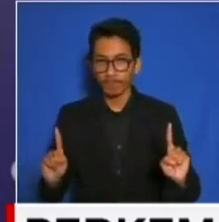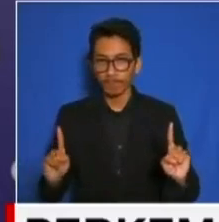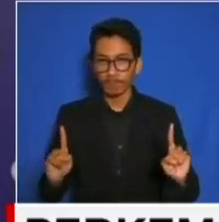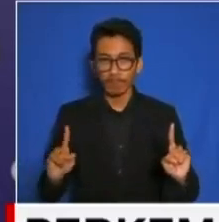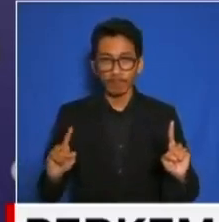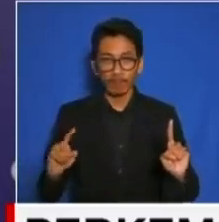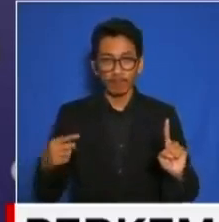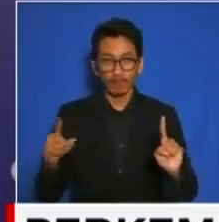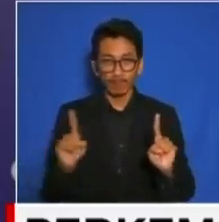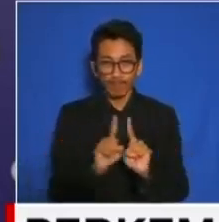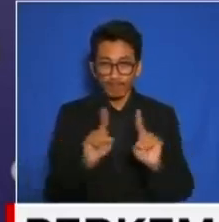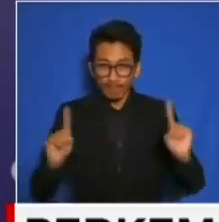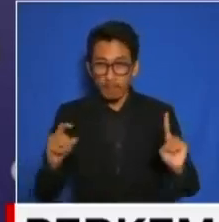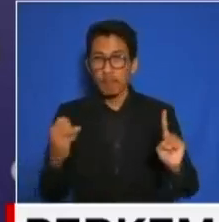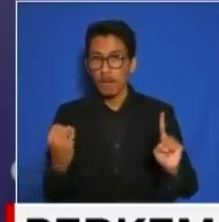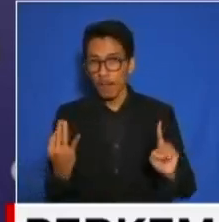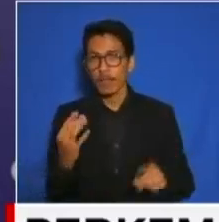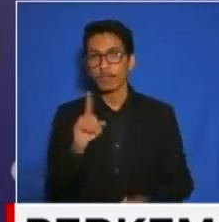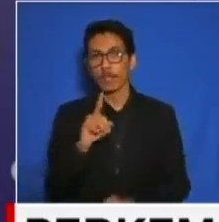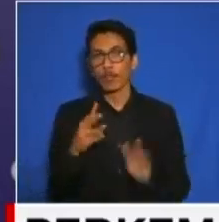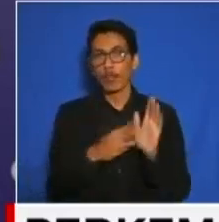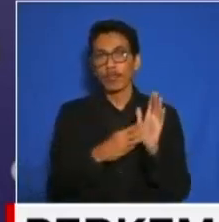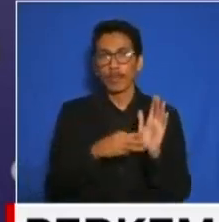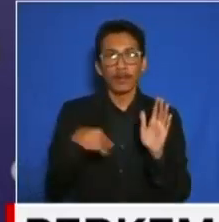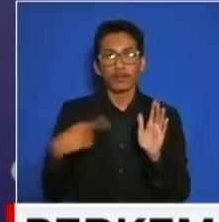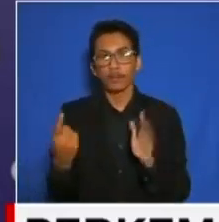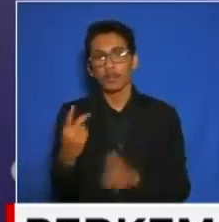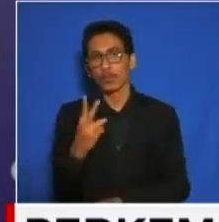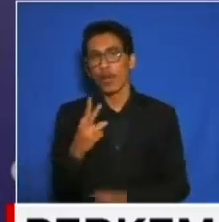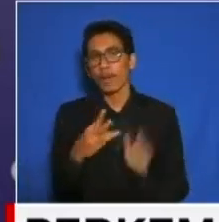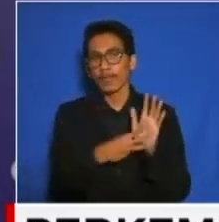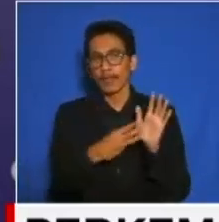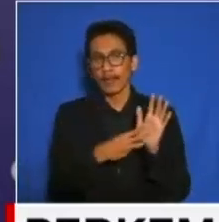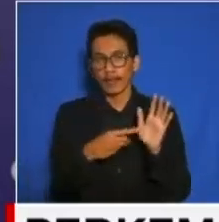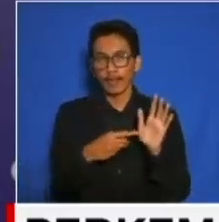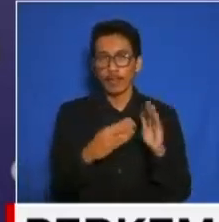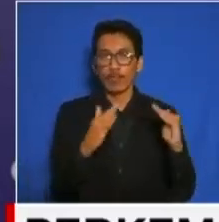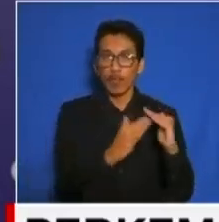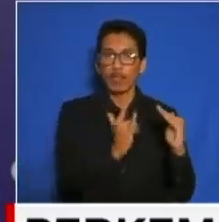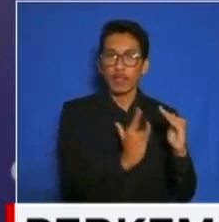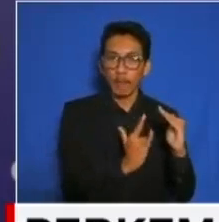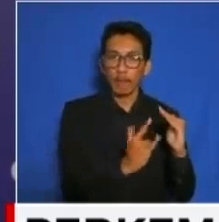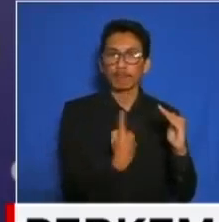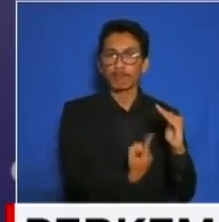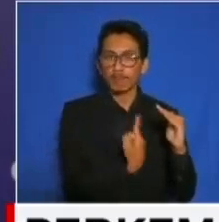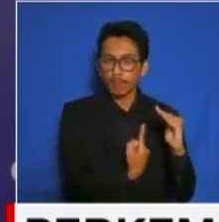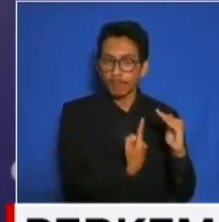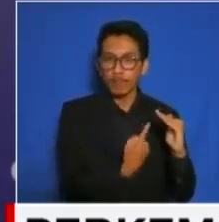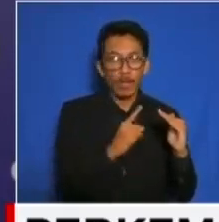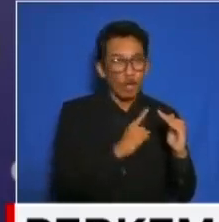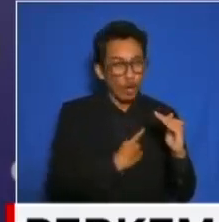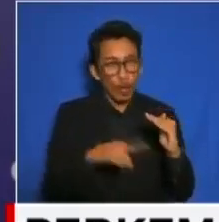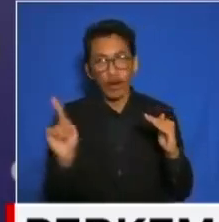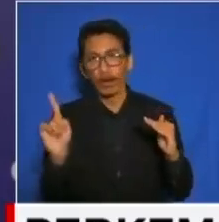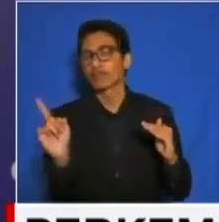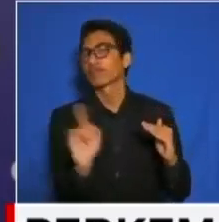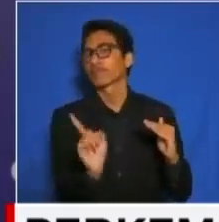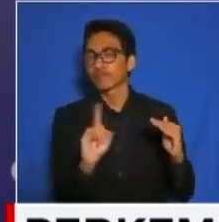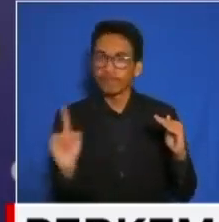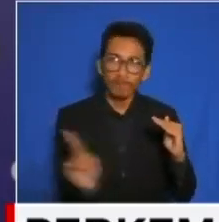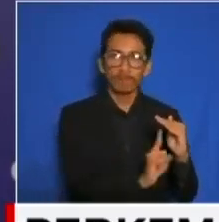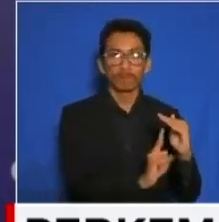antara 1-2 meter. Tetap produktif di rumah, tidak keluar rumah, tidak